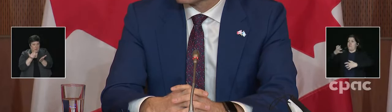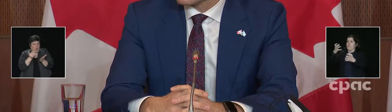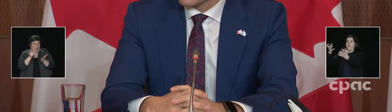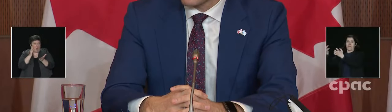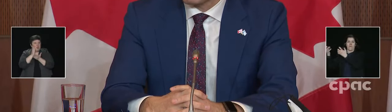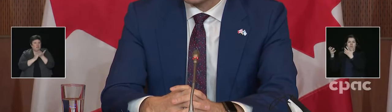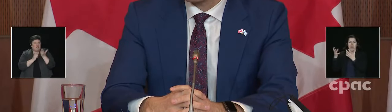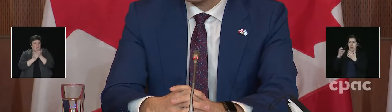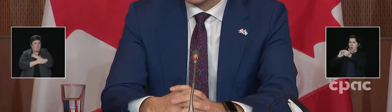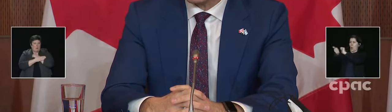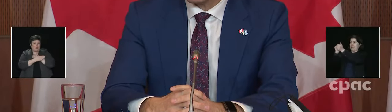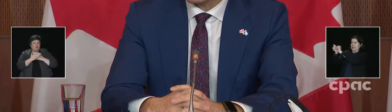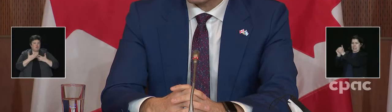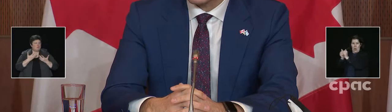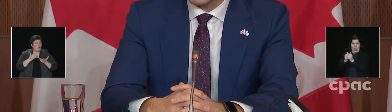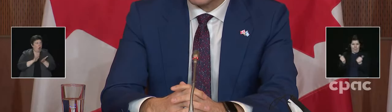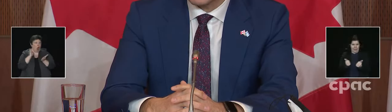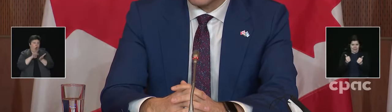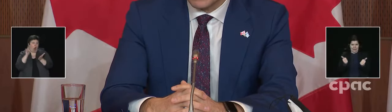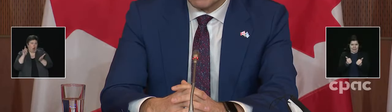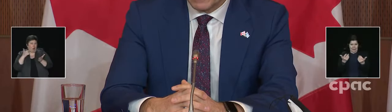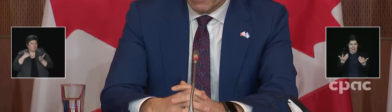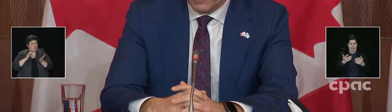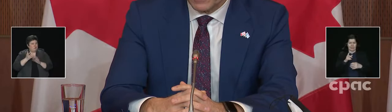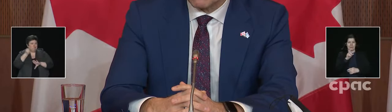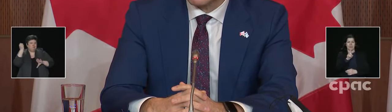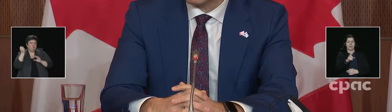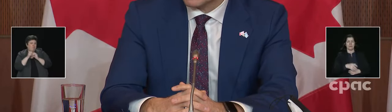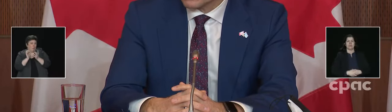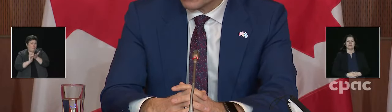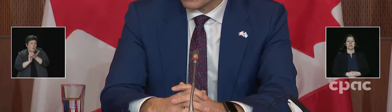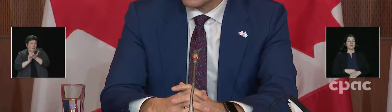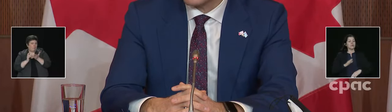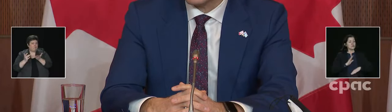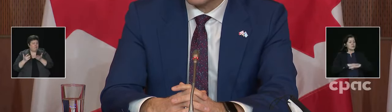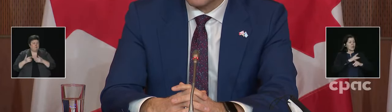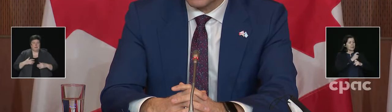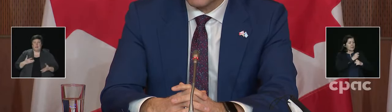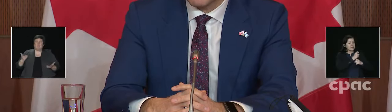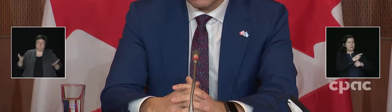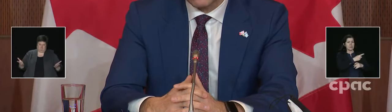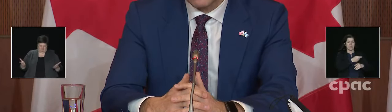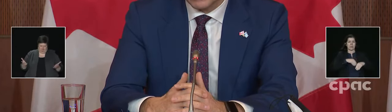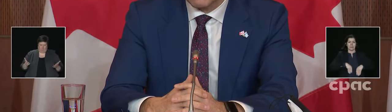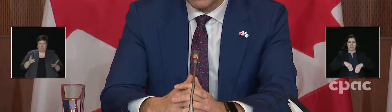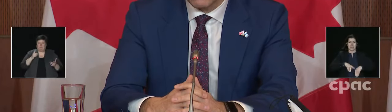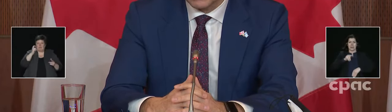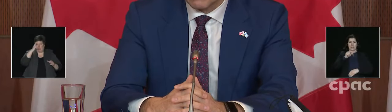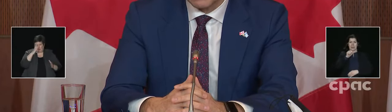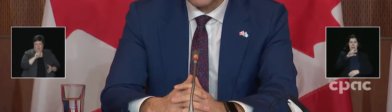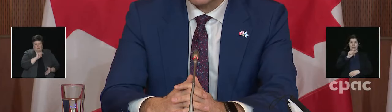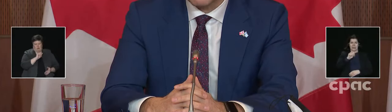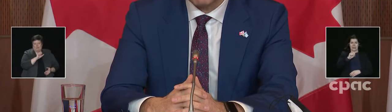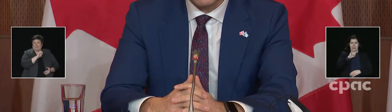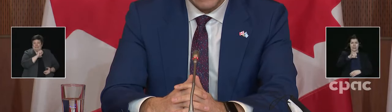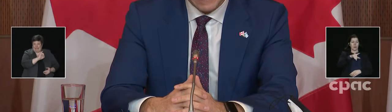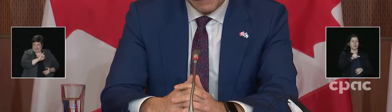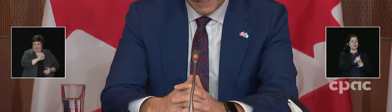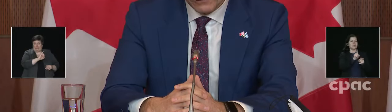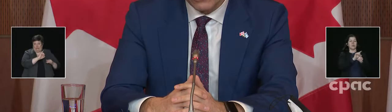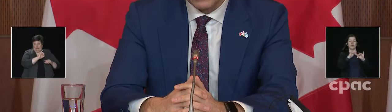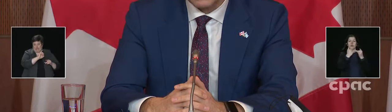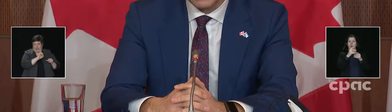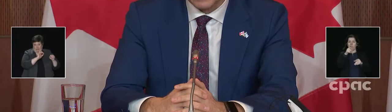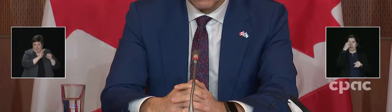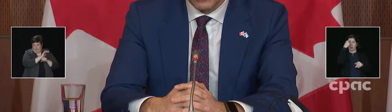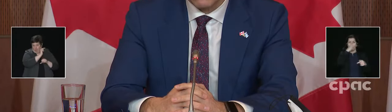l'approvisionnement. Bien, je vous dirais que en matière d'approvisionnement, la ministre Tassi et son équipe et tout le gouvernement ont travaillé quand même très